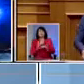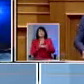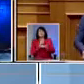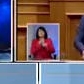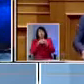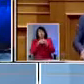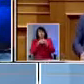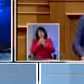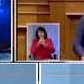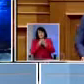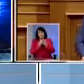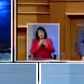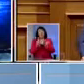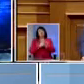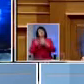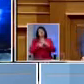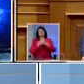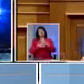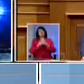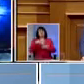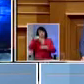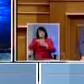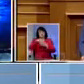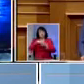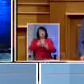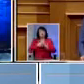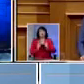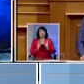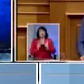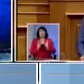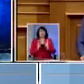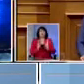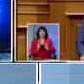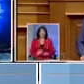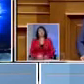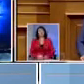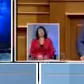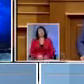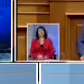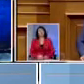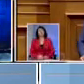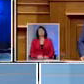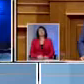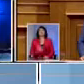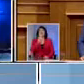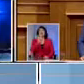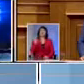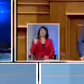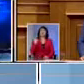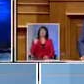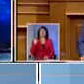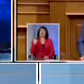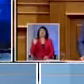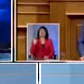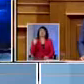Δημοκρατία. Μπορεί να ένα κομμάτι από αυτό βλέπετε ότι μπορεί να έρθει να πάει στη Δημοκρατική Συμπαράταξη, δηλαδή ΠΑΣΟΚ,